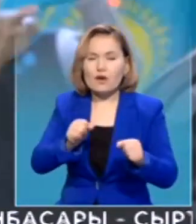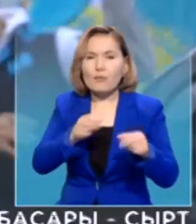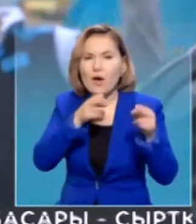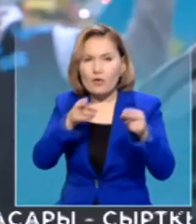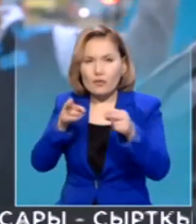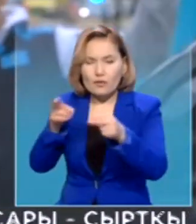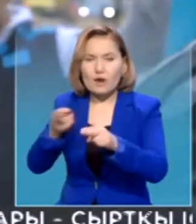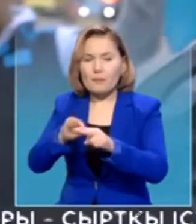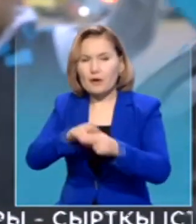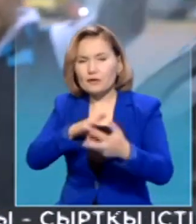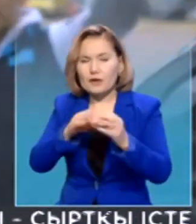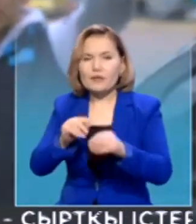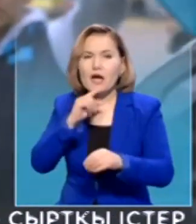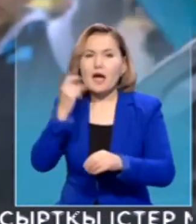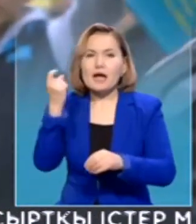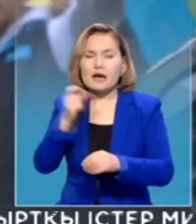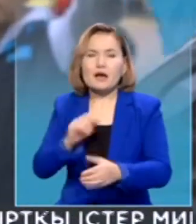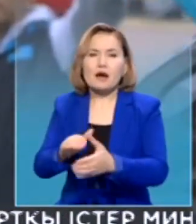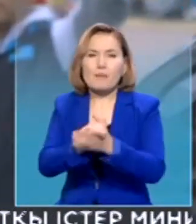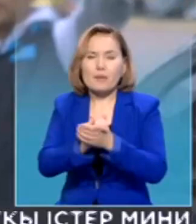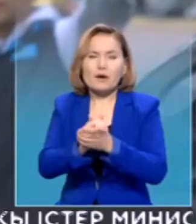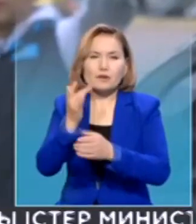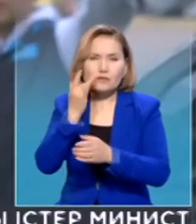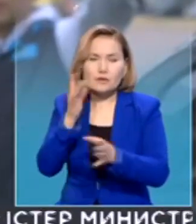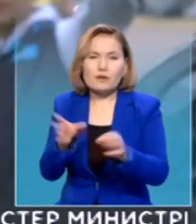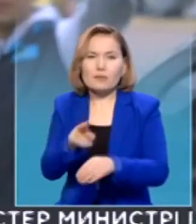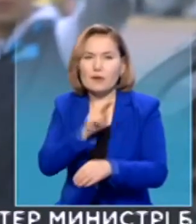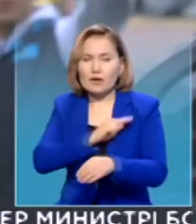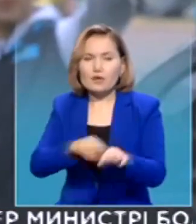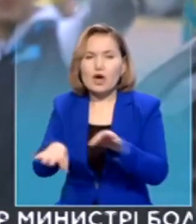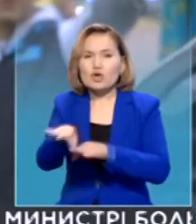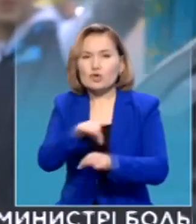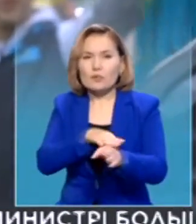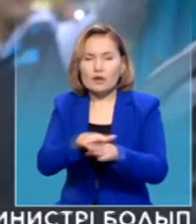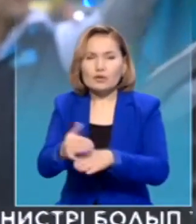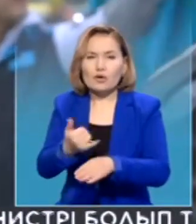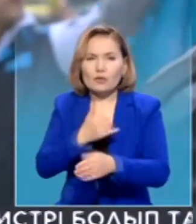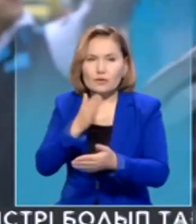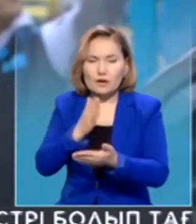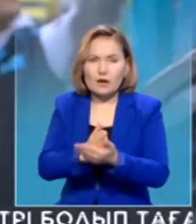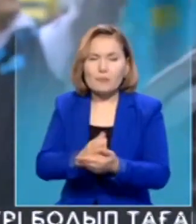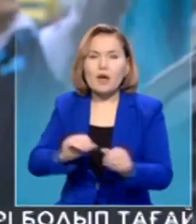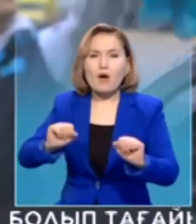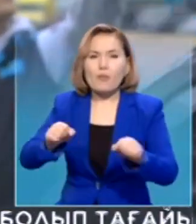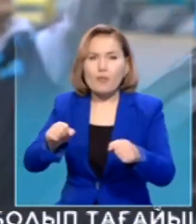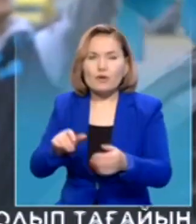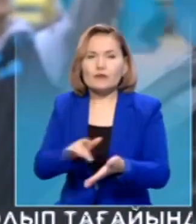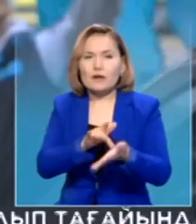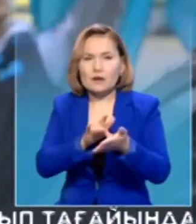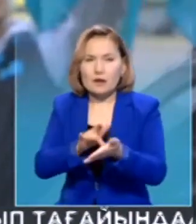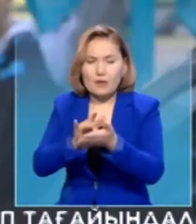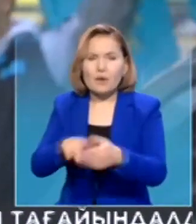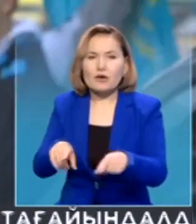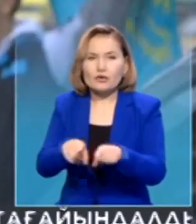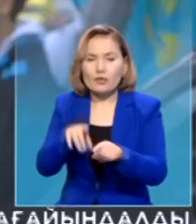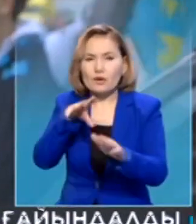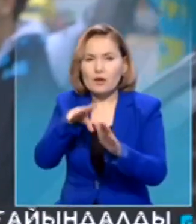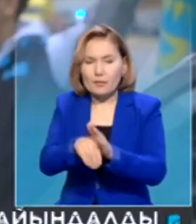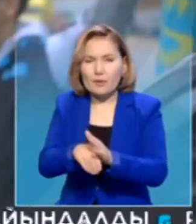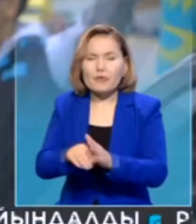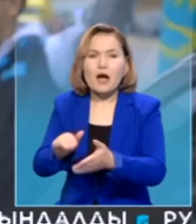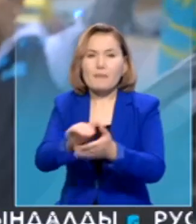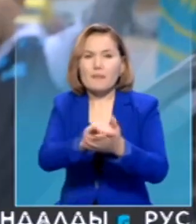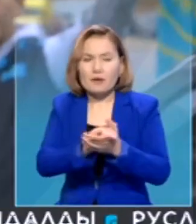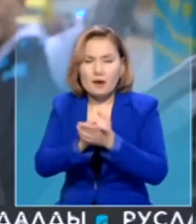Экономикада да, гуманитарлық салада да көптеген бірлескен жобаларымыз бар. Мотошеру Каспий бестігінің арасында